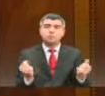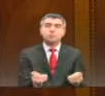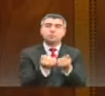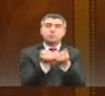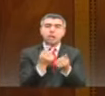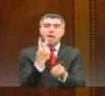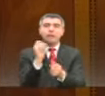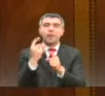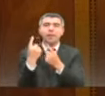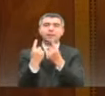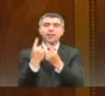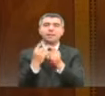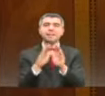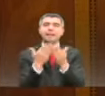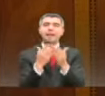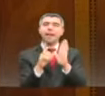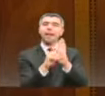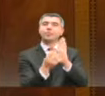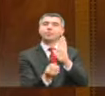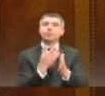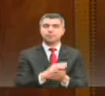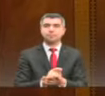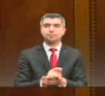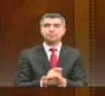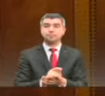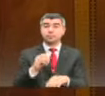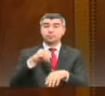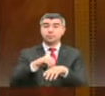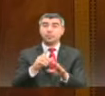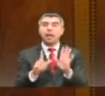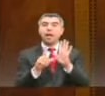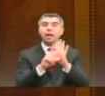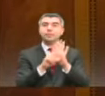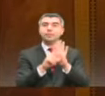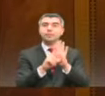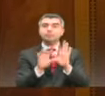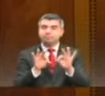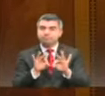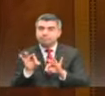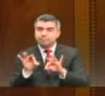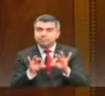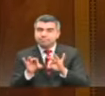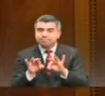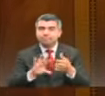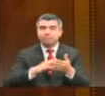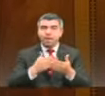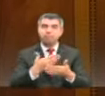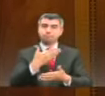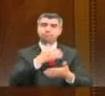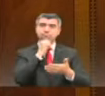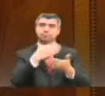دستور 2011، بما في ذلك تقديم القوانين التنظيمية وترسانة من